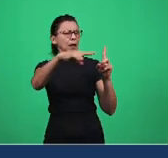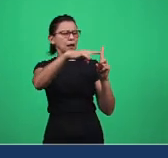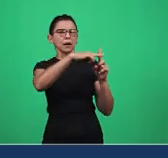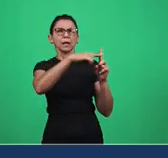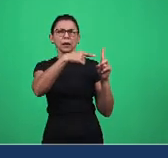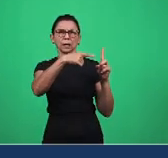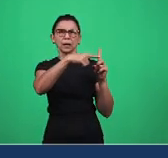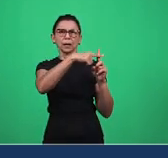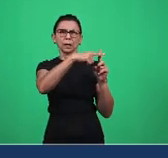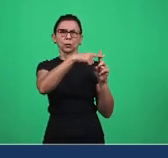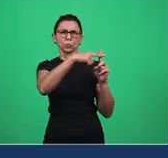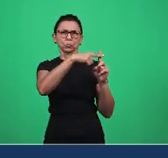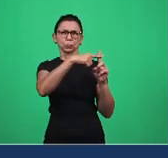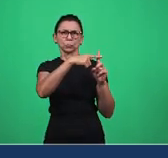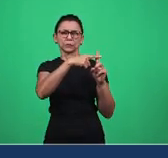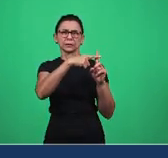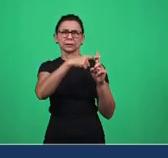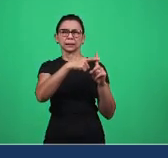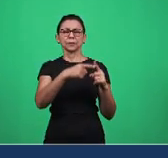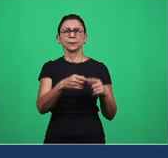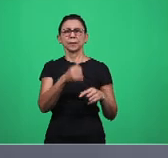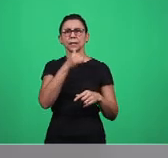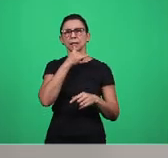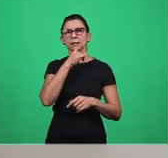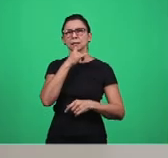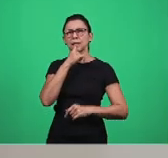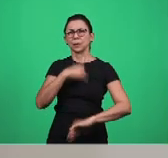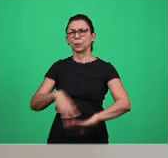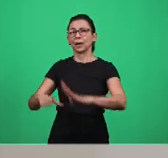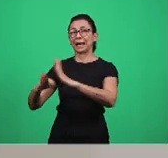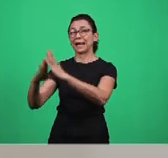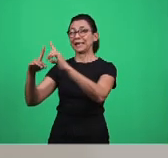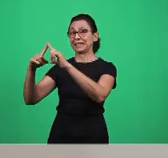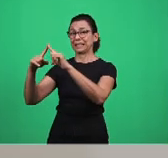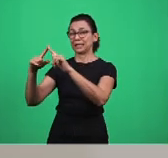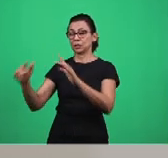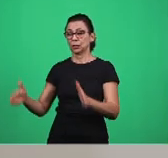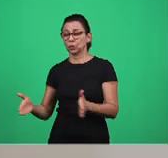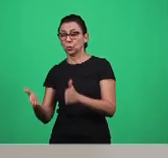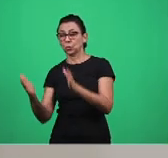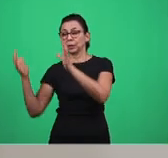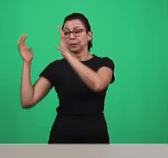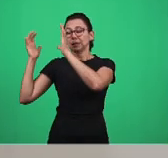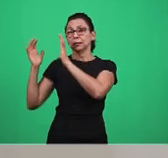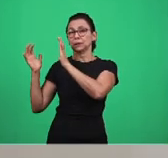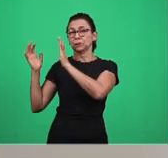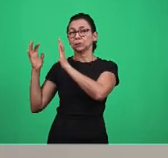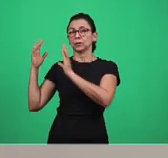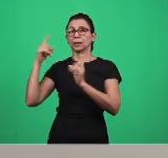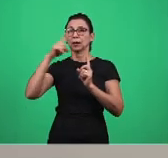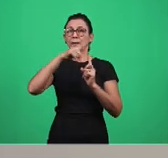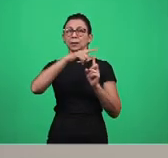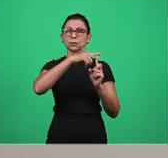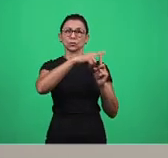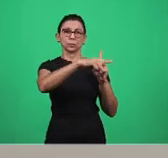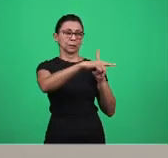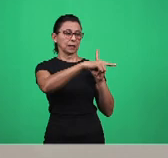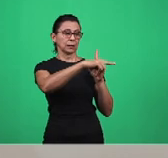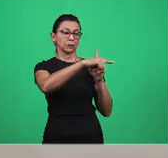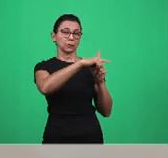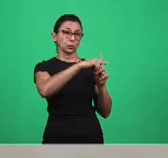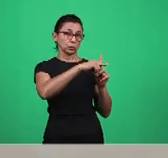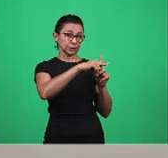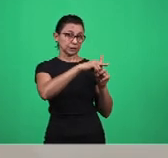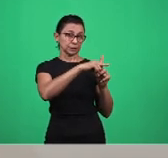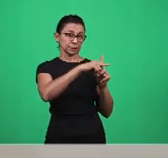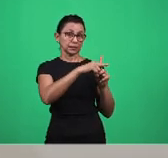la croix de Christ. Et Jésus a dit, celui qui n'apporte pas sa croix et ne me suit pas n'est pas mon